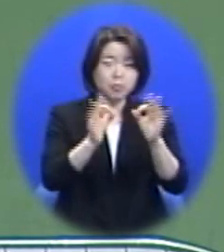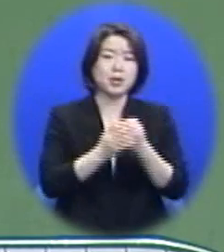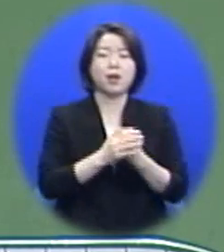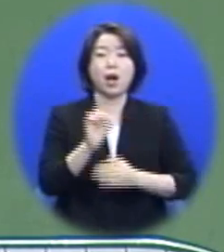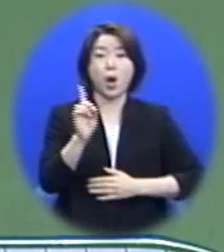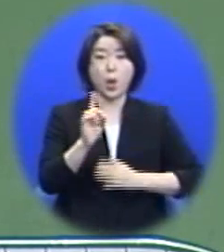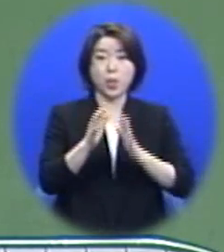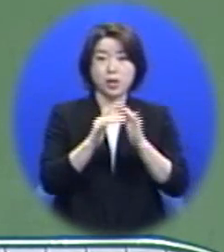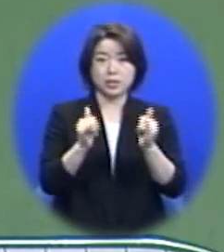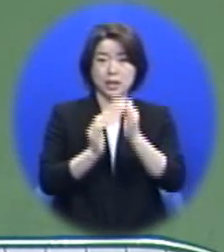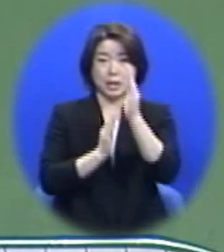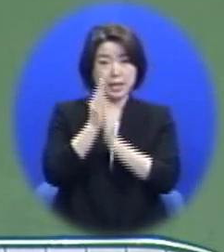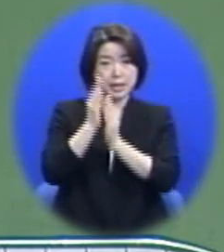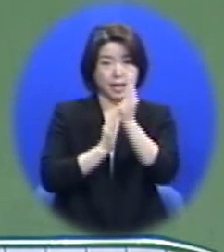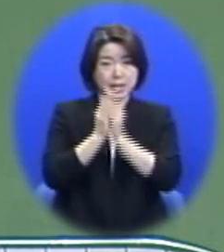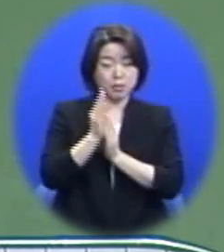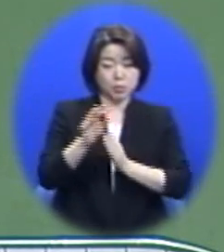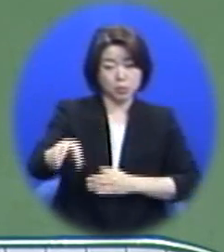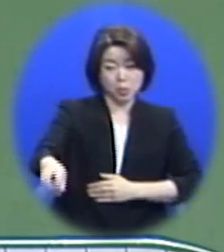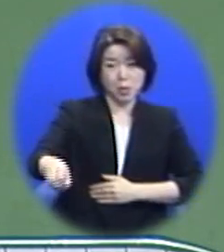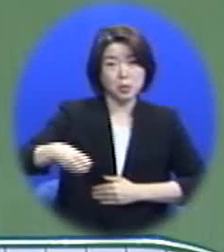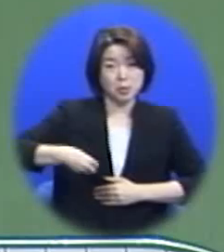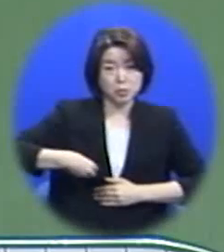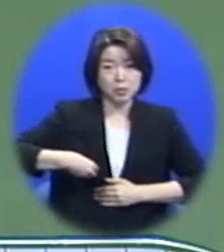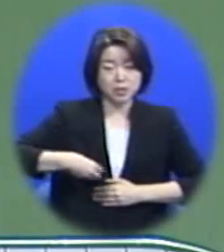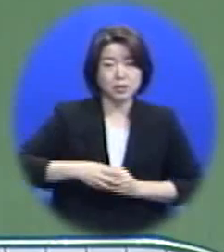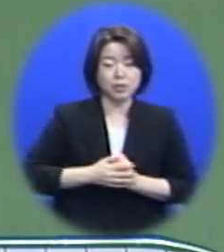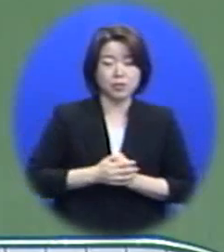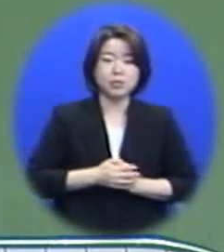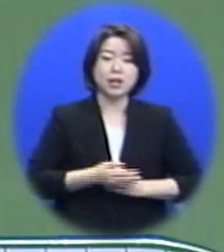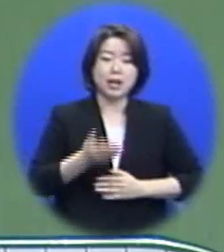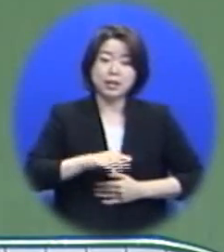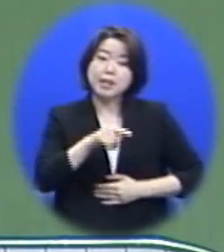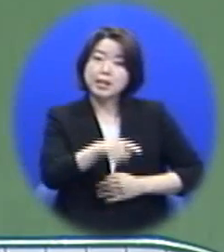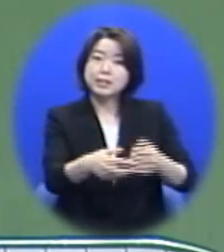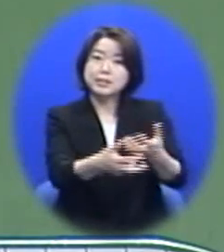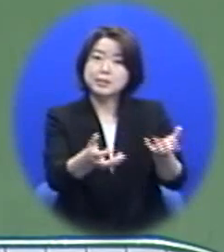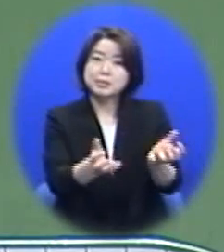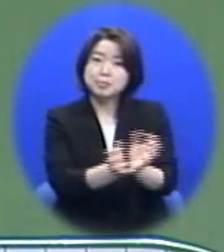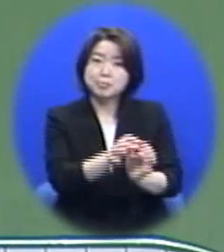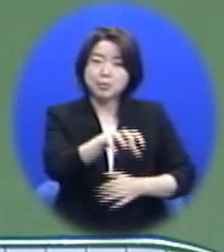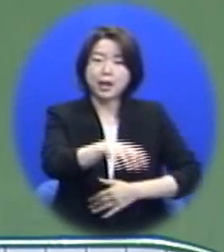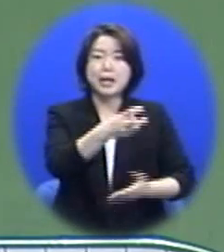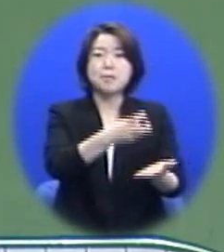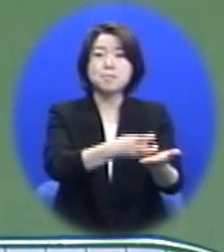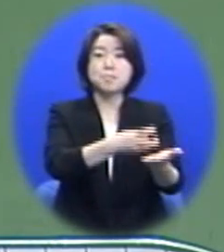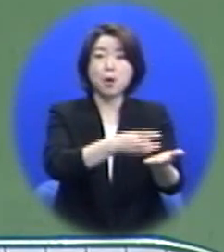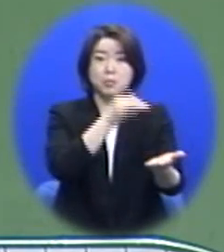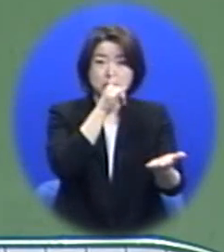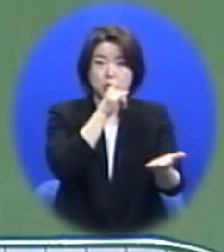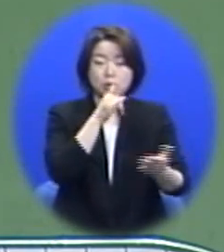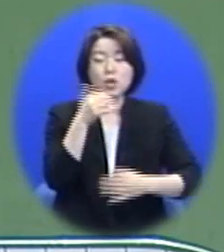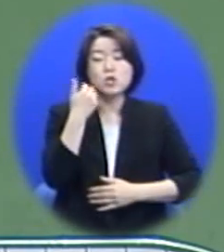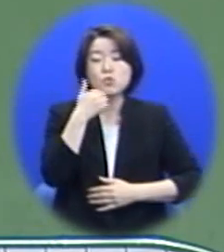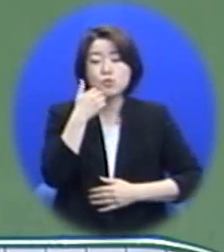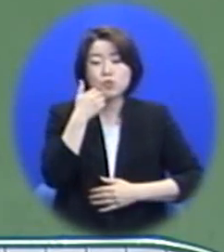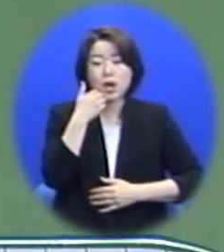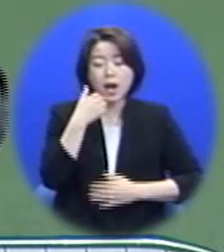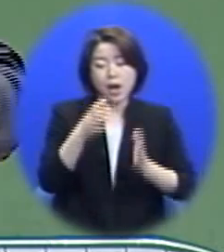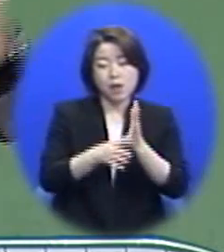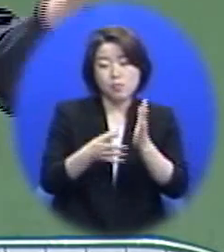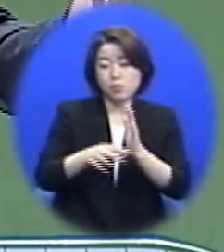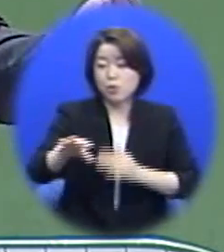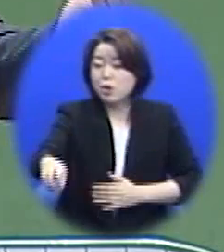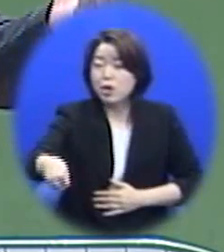다이아몬드를 주었습니다 근데 그 마을에는 법이 있는데 누가 이렇게 물건을 주으면